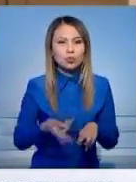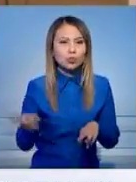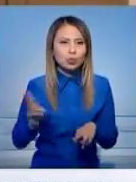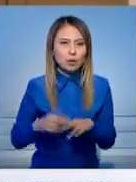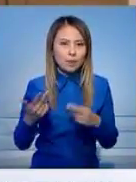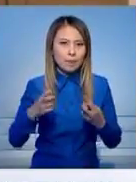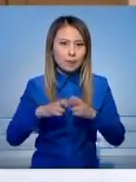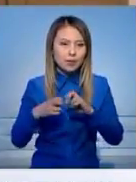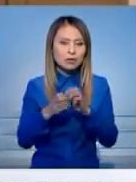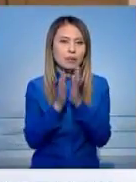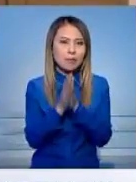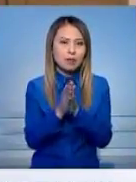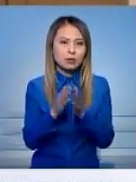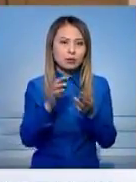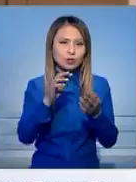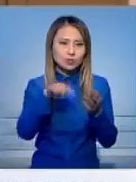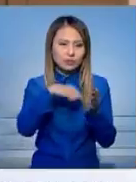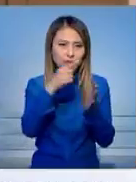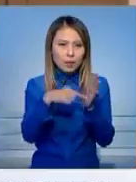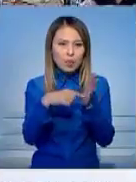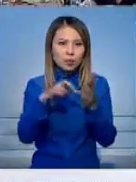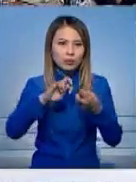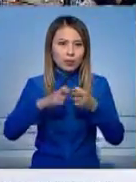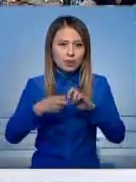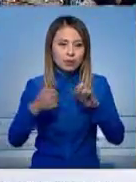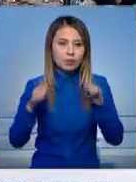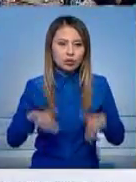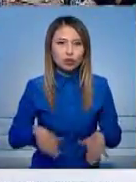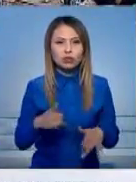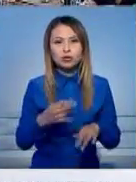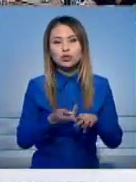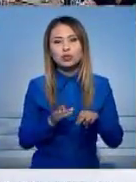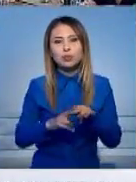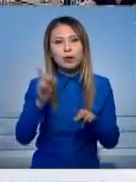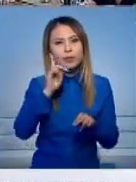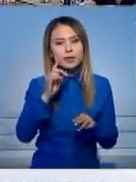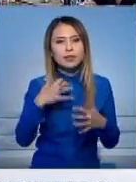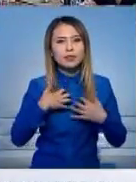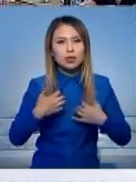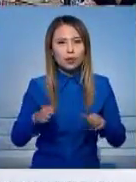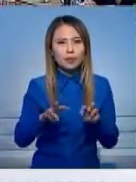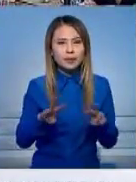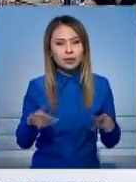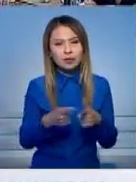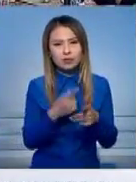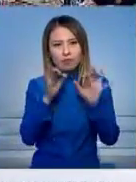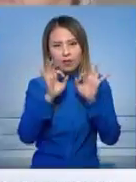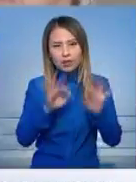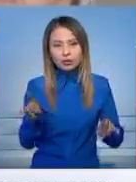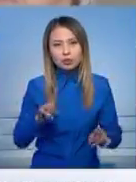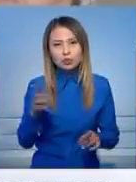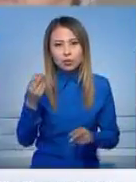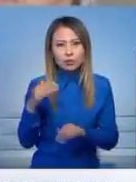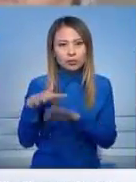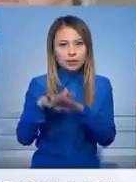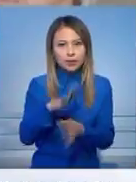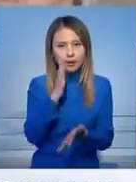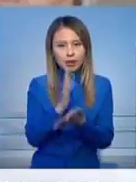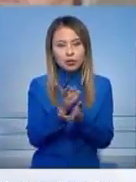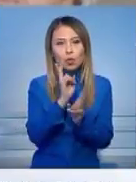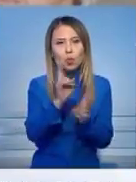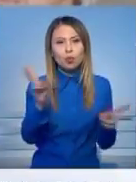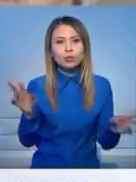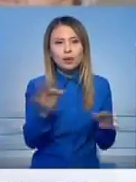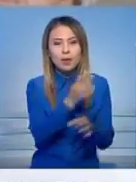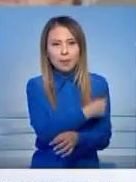Осы мәселе жағын жолға қойып шешіп берсеңіздер. Бұған денсаулық сақтау министрлігінің айтар уәжі біреу. Қажетті қаржы бөлінген, тек кейбір